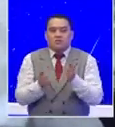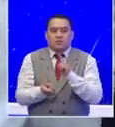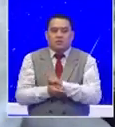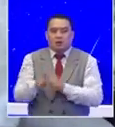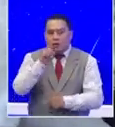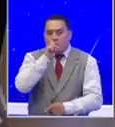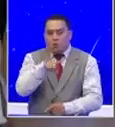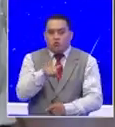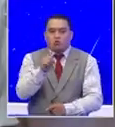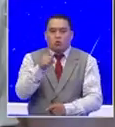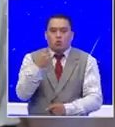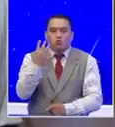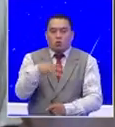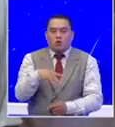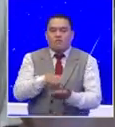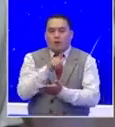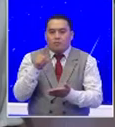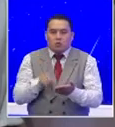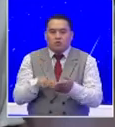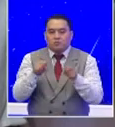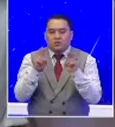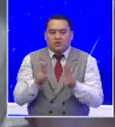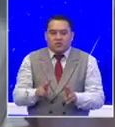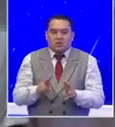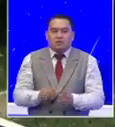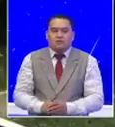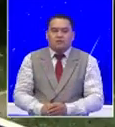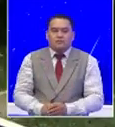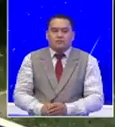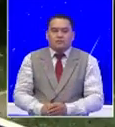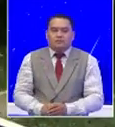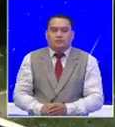изменений. Все те же 140 вопросов, все так же ответы на специальных бумажных бланках.